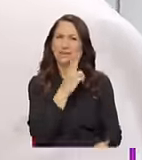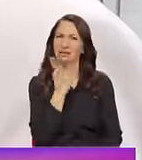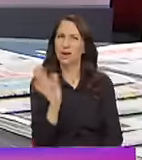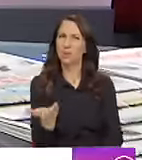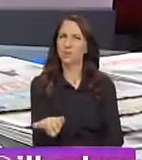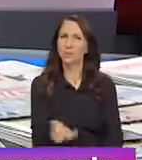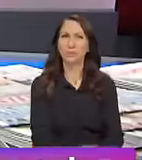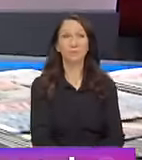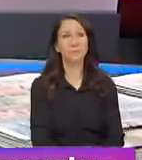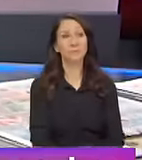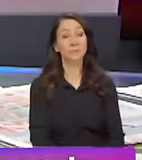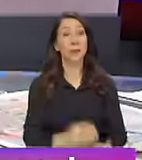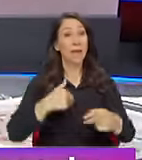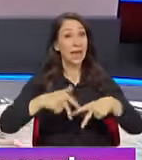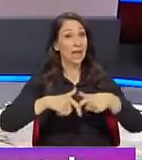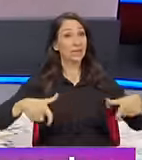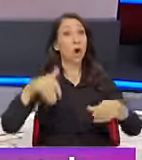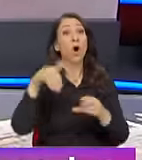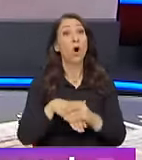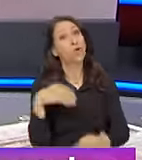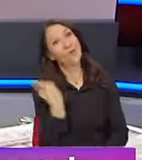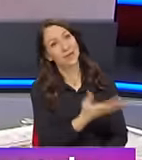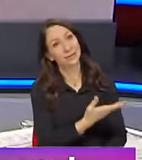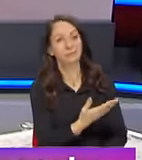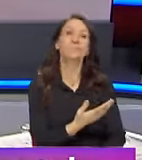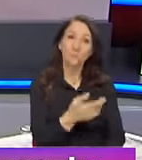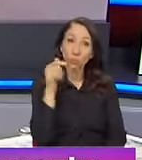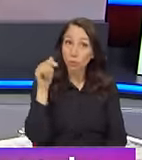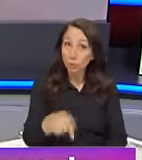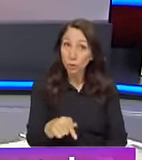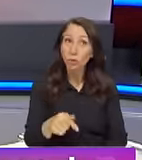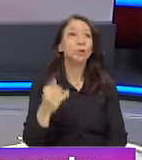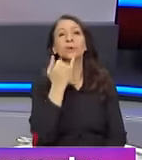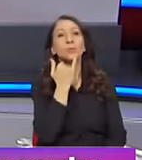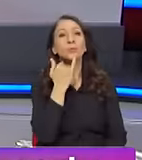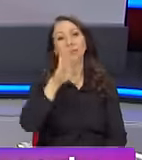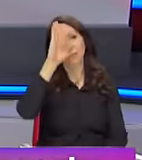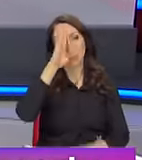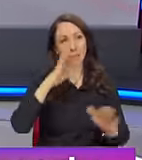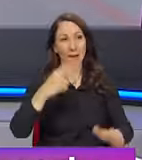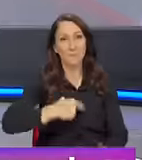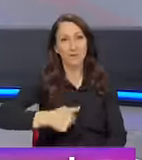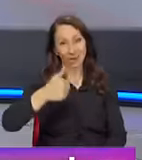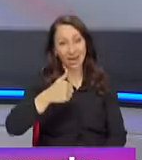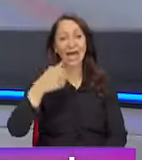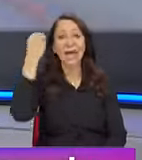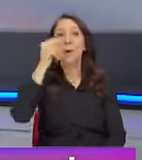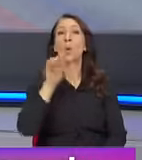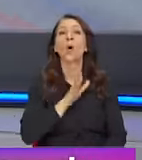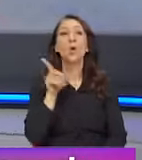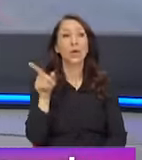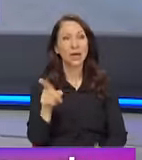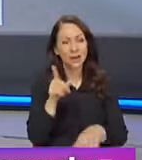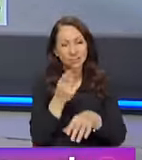olsun. Başlığımız oy ver. Ve bugün konuğumuz İstanbul Büyükşehir Belediye Başkanı Ekrem